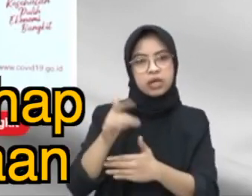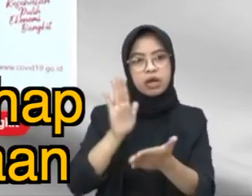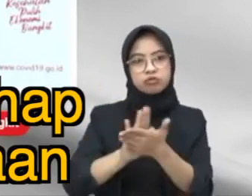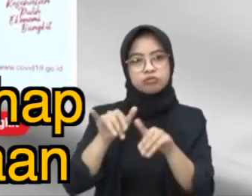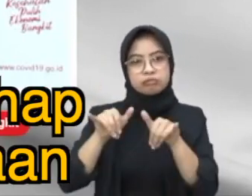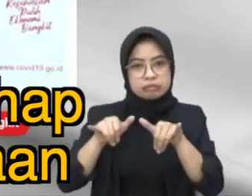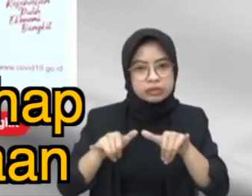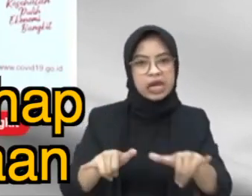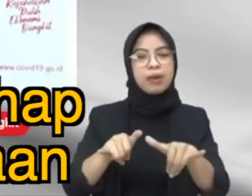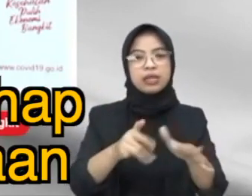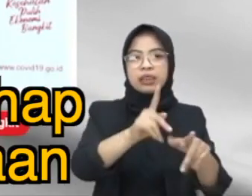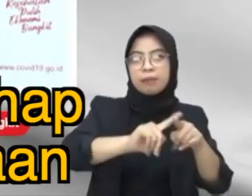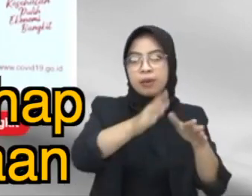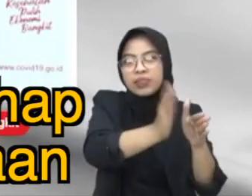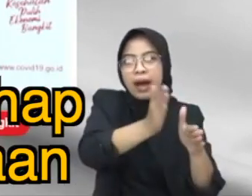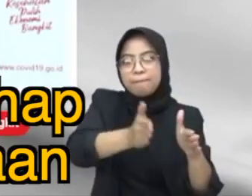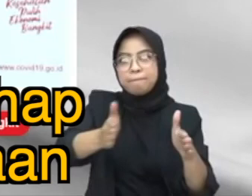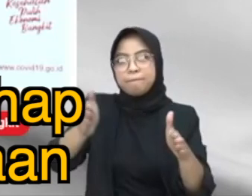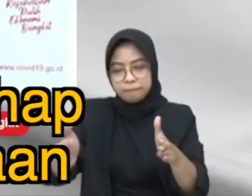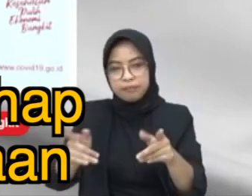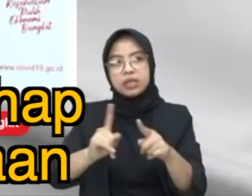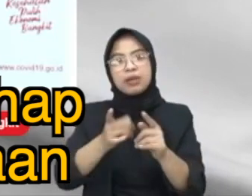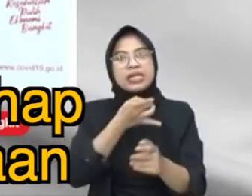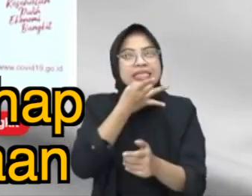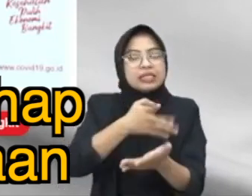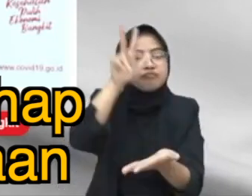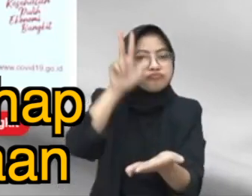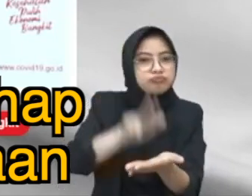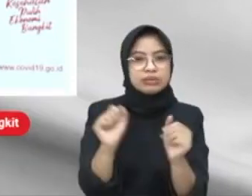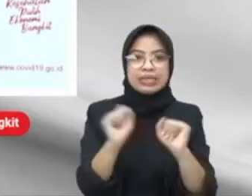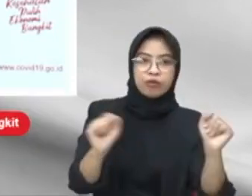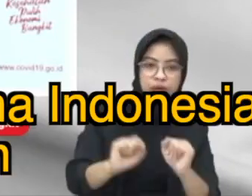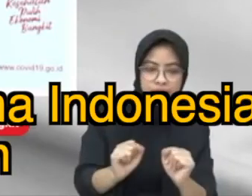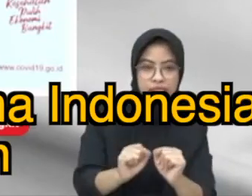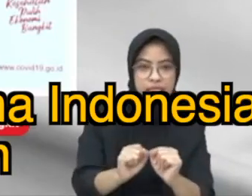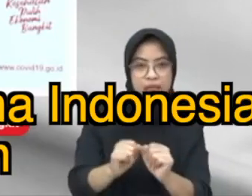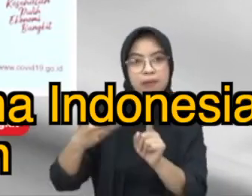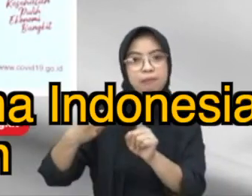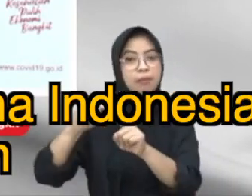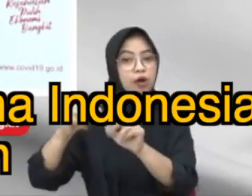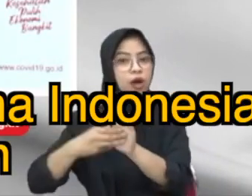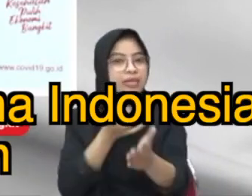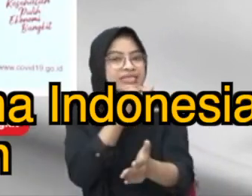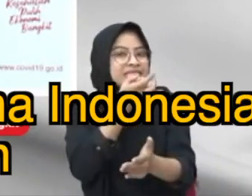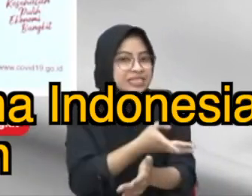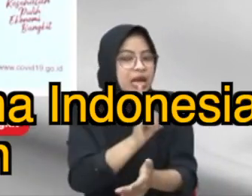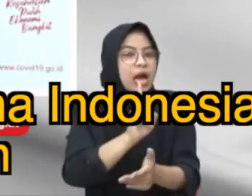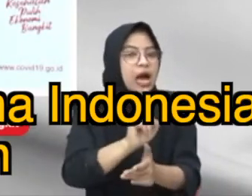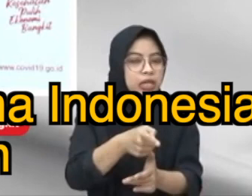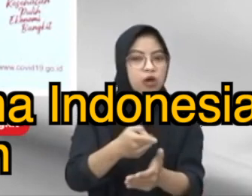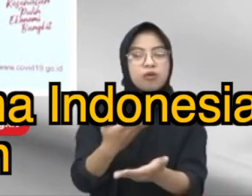secara bertahap setelah dikeluarkannya izin penggunaan dari Badan POM dan